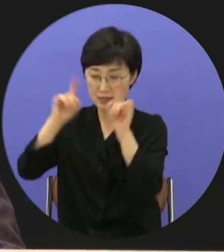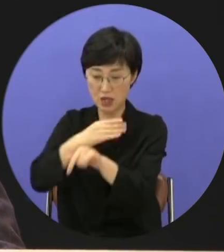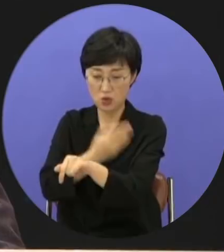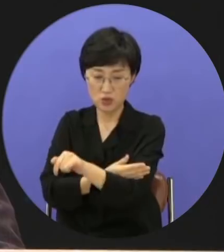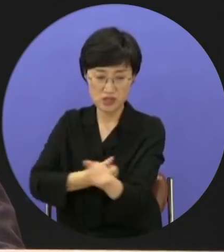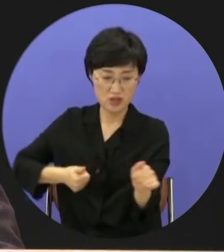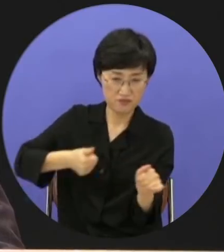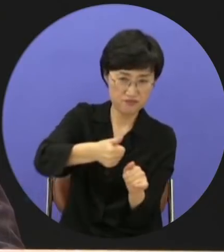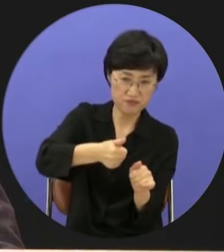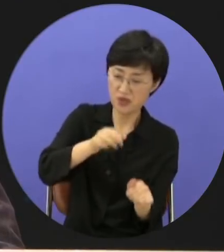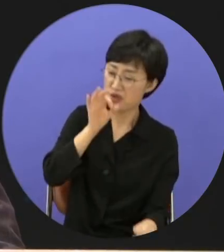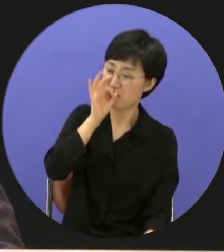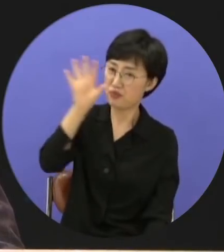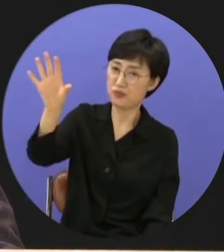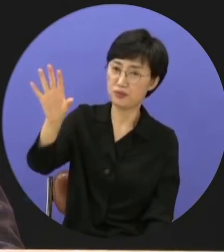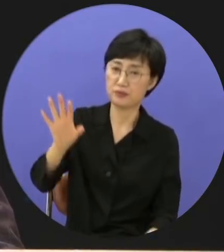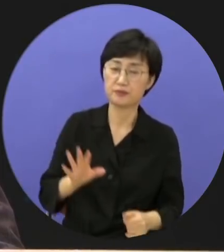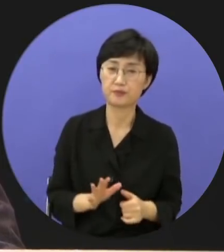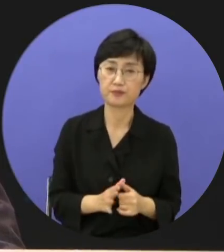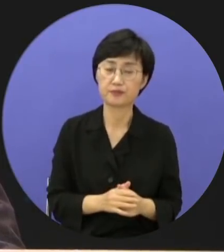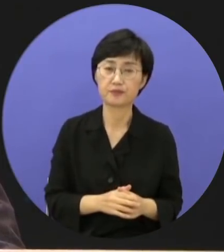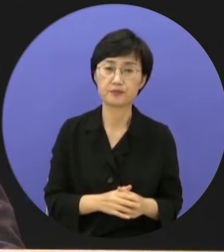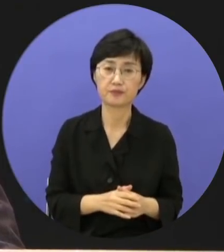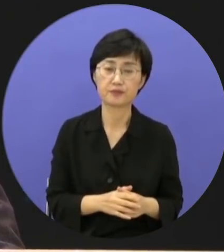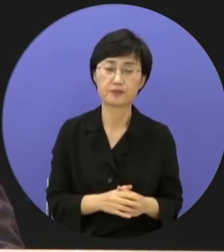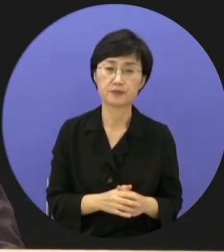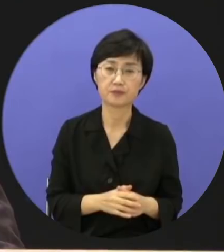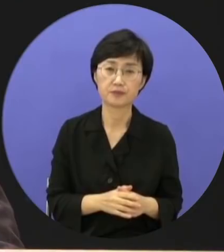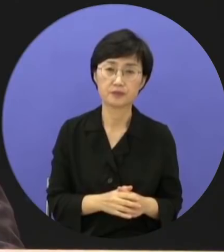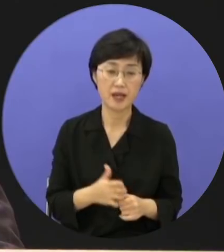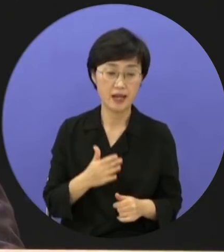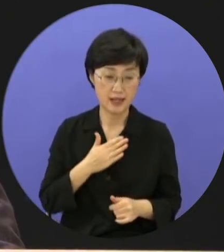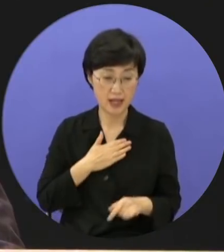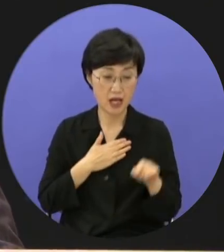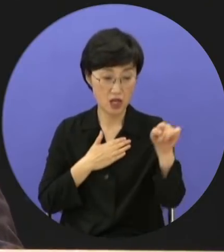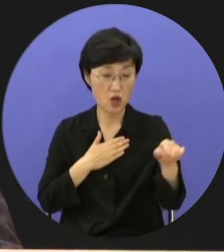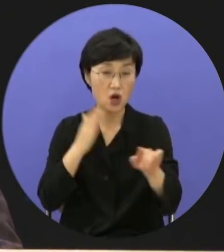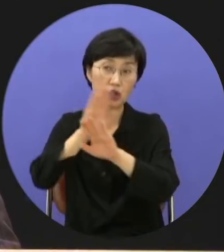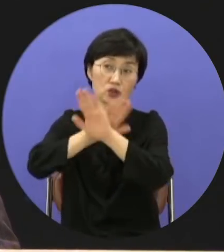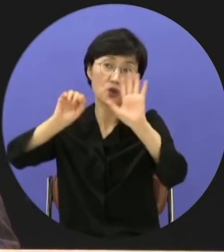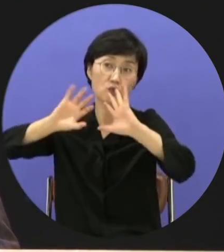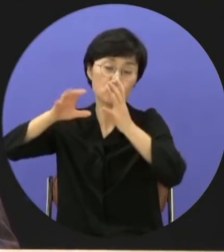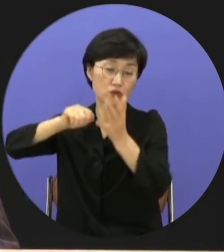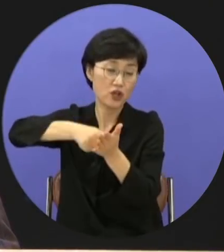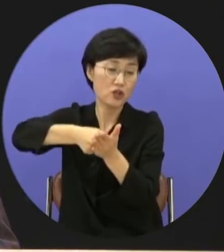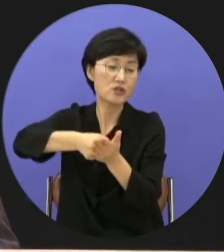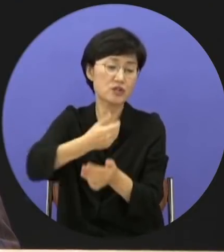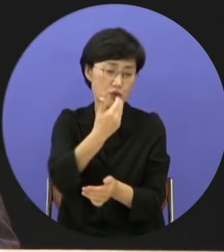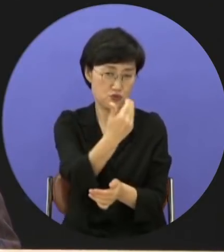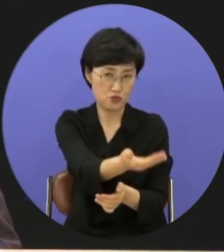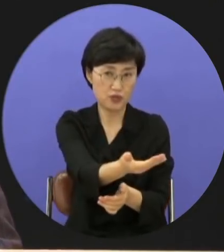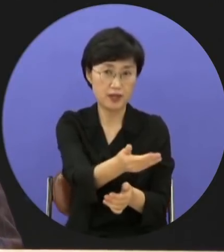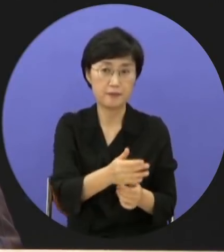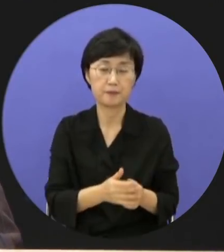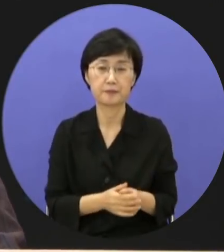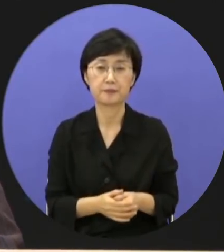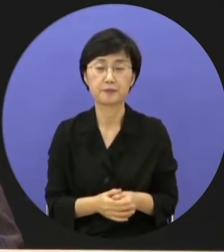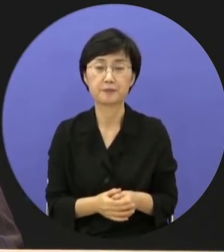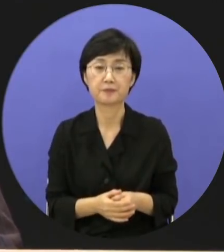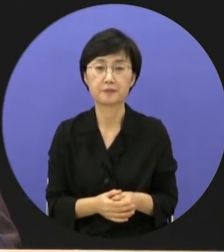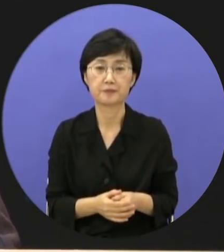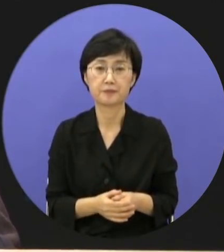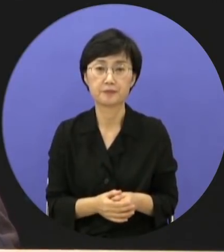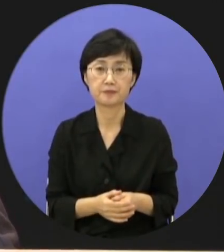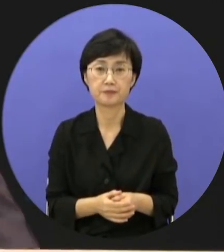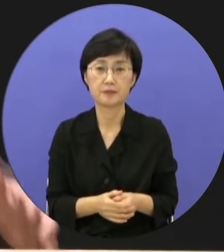너를 이기지 못할 것이라. The gates of Hades will not overcome. 내가 네게 천국 열쇠를 주노라. I give you the keys to the kingdom of heaven.